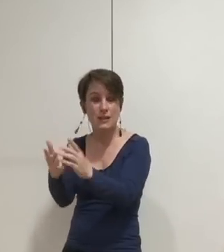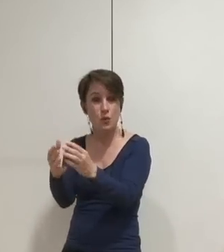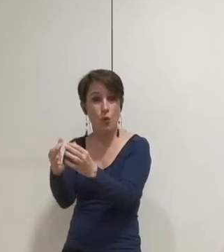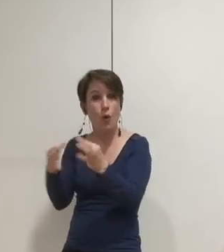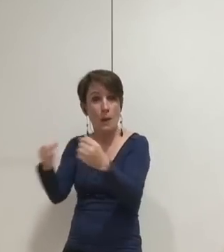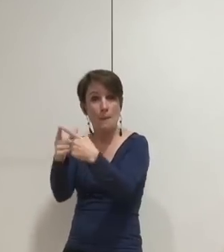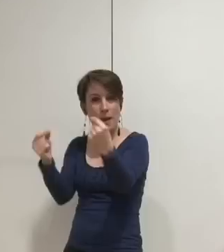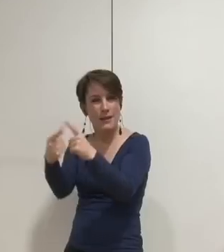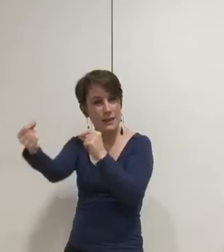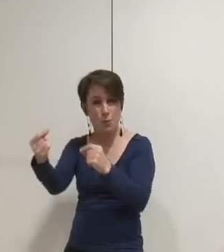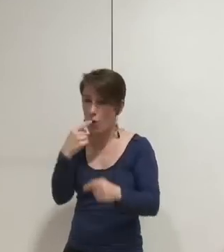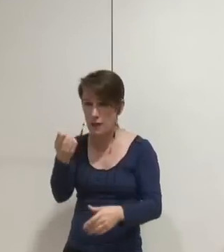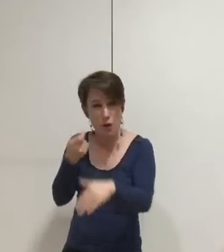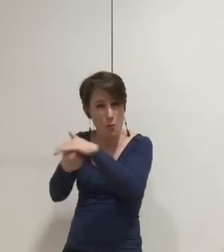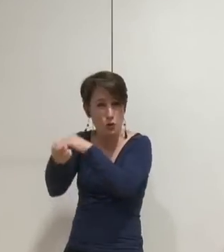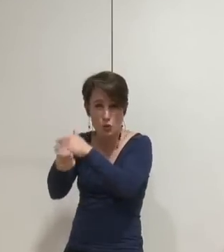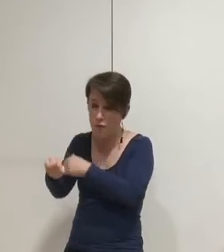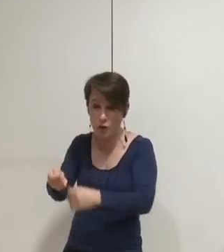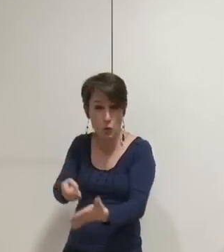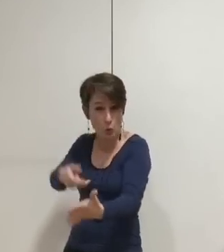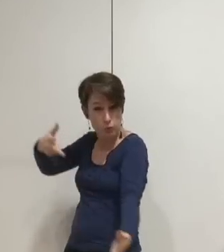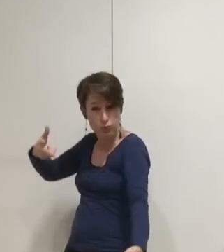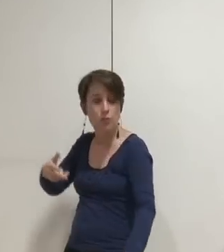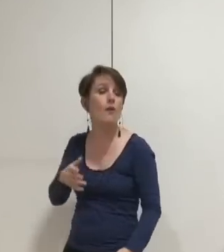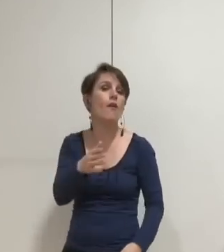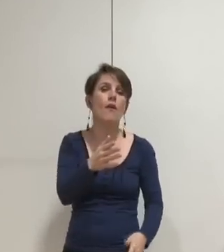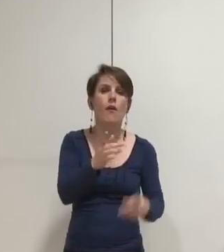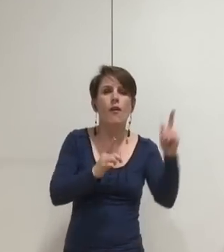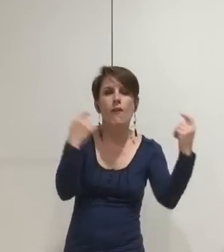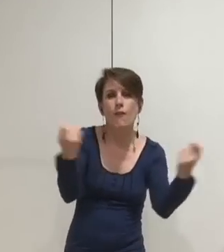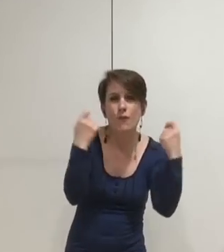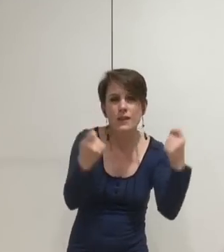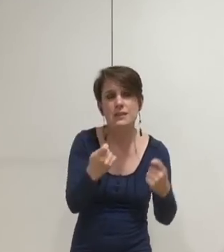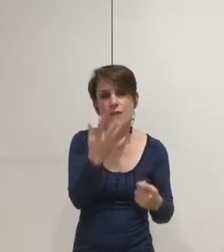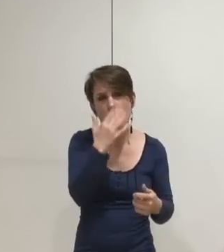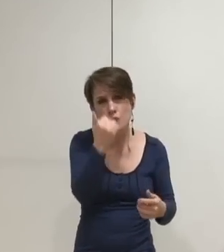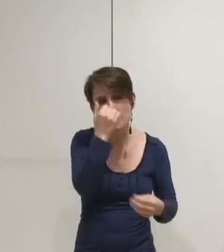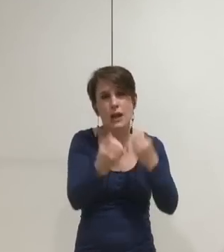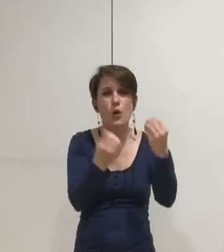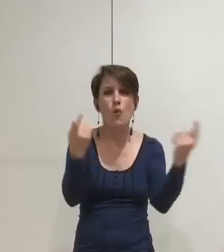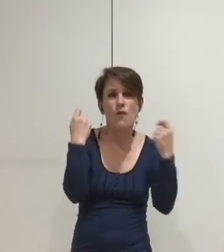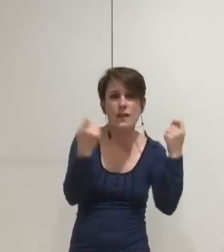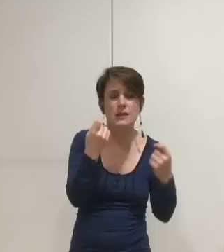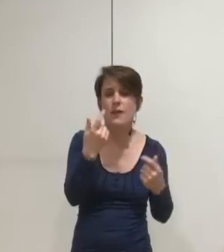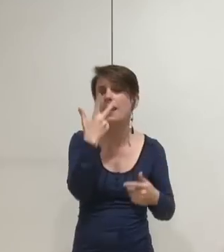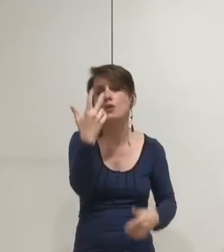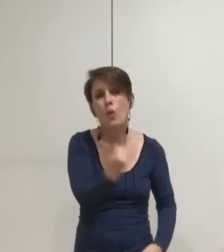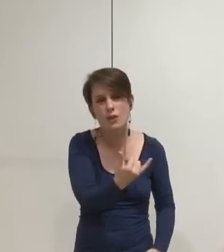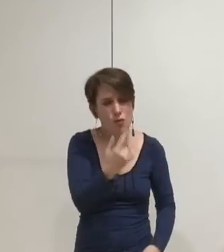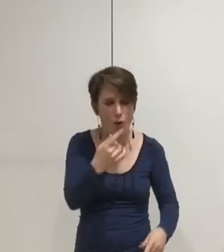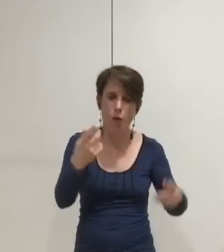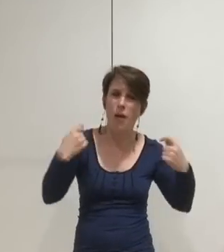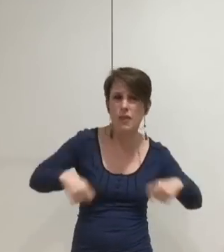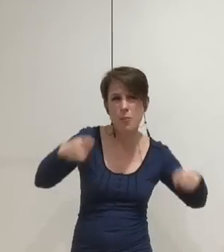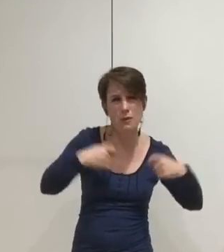subvention de la Ville de Grenoble le festival du CIRC le Festival des 3 jours coûtait beaucoup plus cher qu'il rapportait évidemment c'était pas des